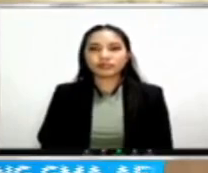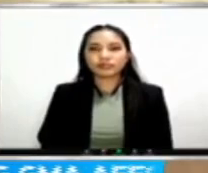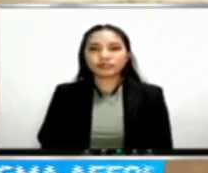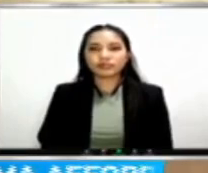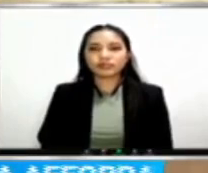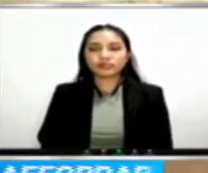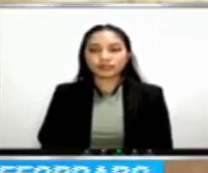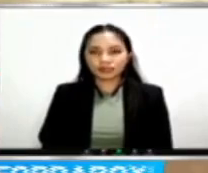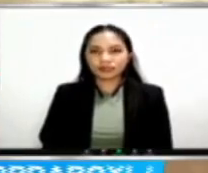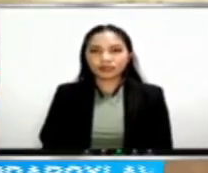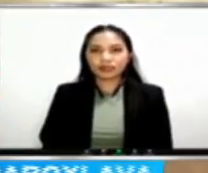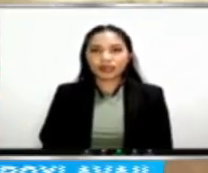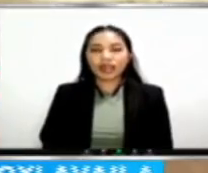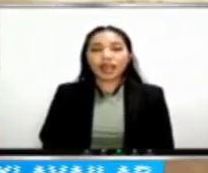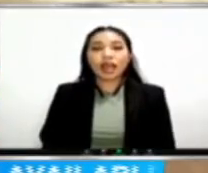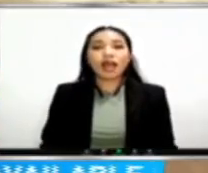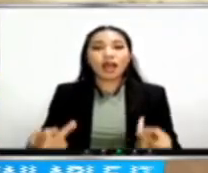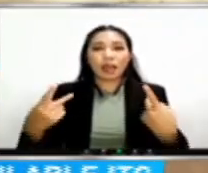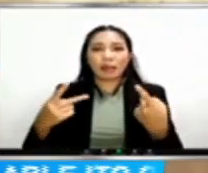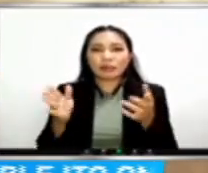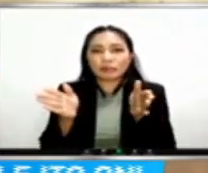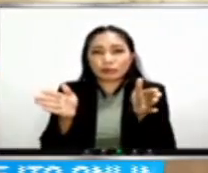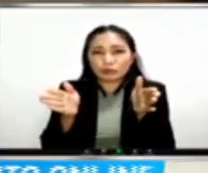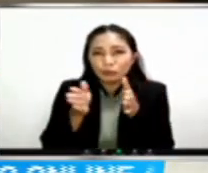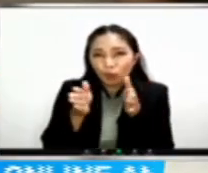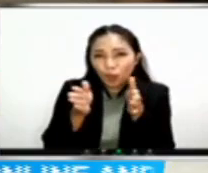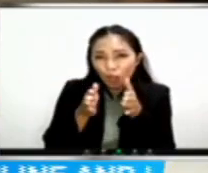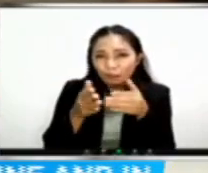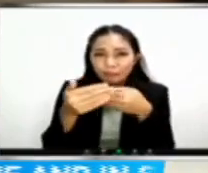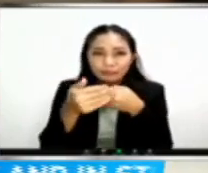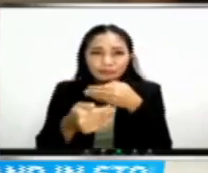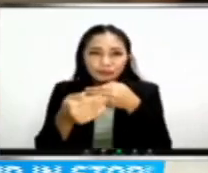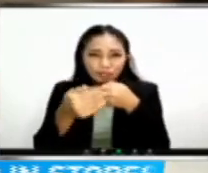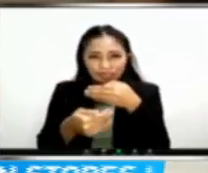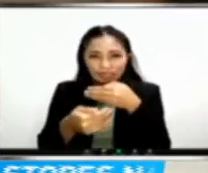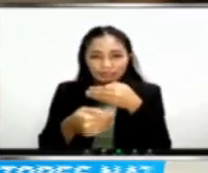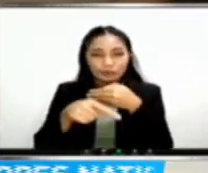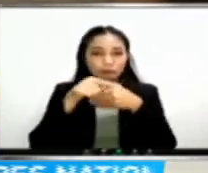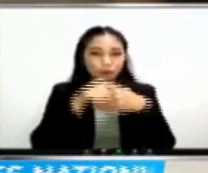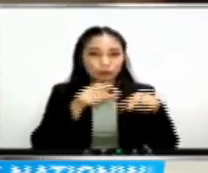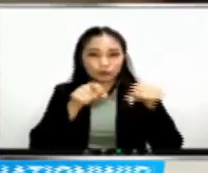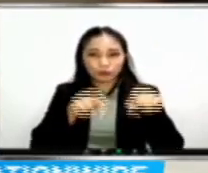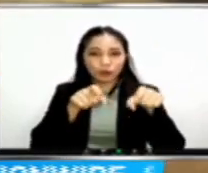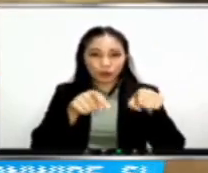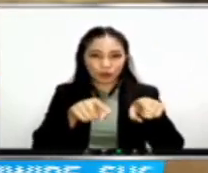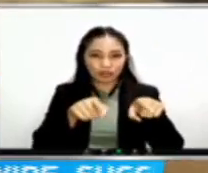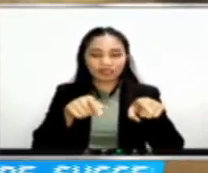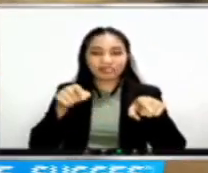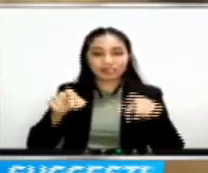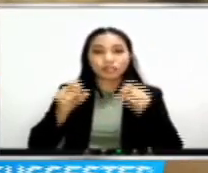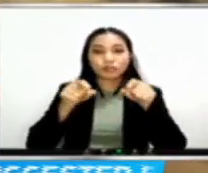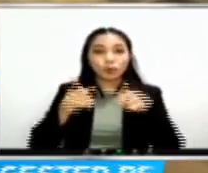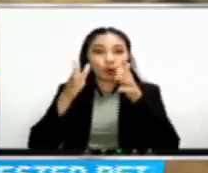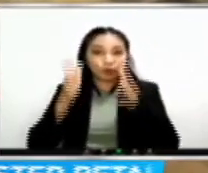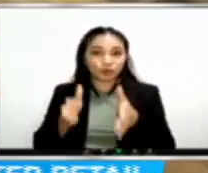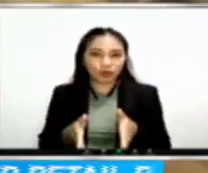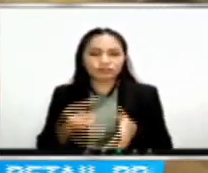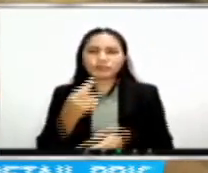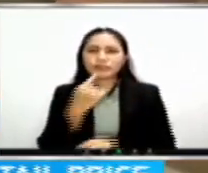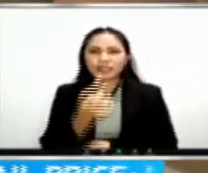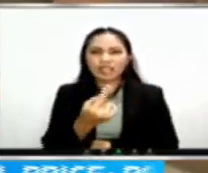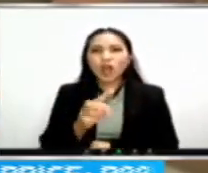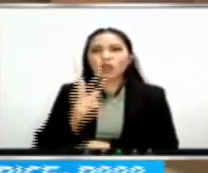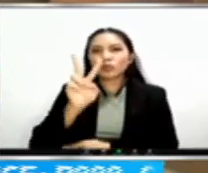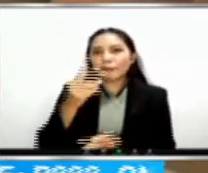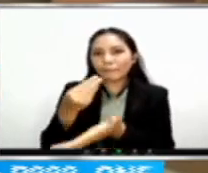Bahagyang lumiit ang pandesal sa panaderyang ito sa Quezon City. Sabi ng panaderong si John Paul Picoro, ang tig-dalawang pisong pandesal na dati